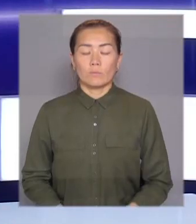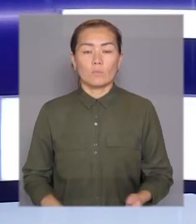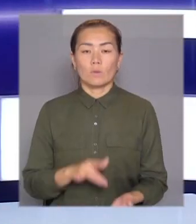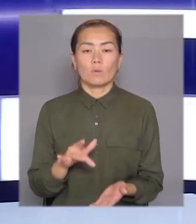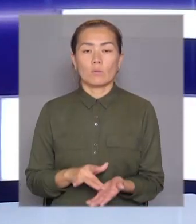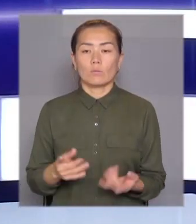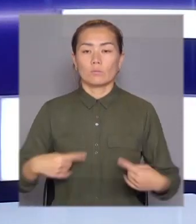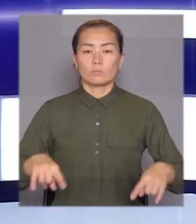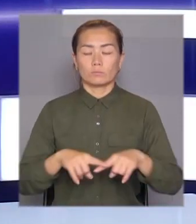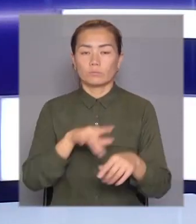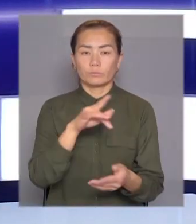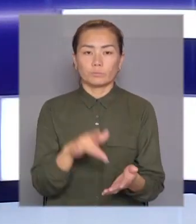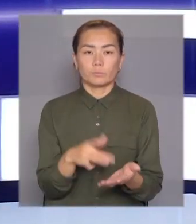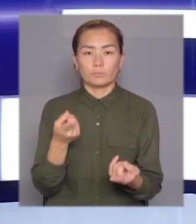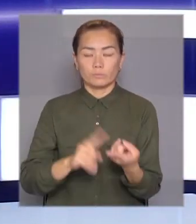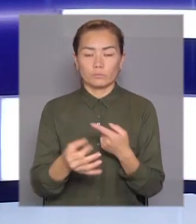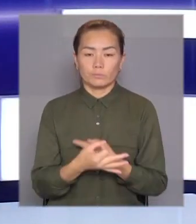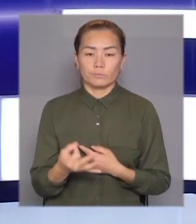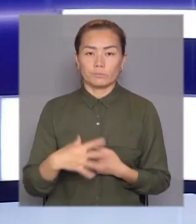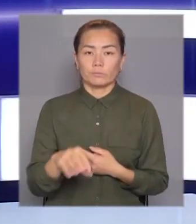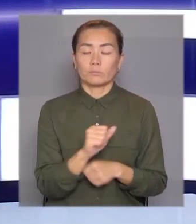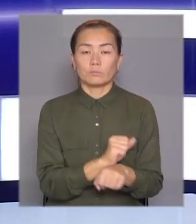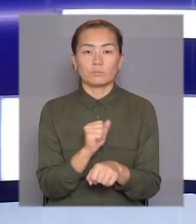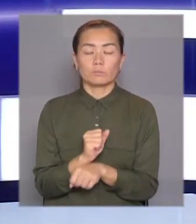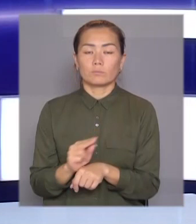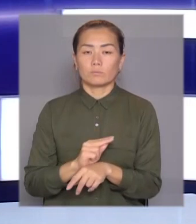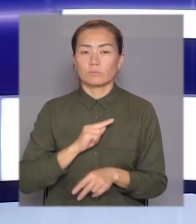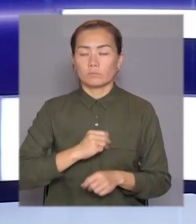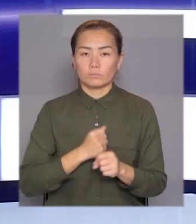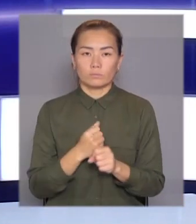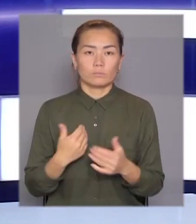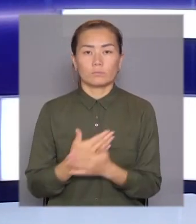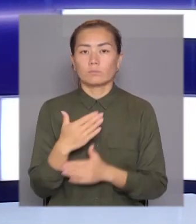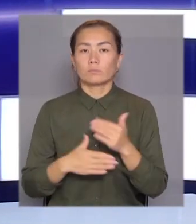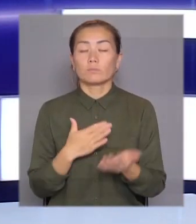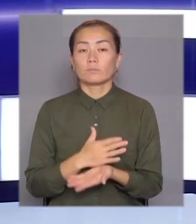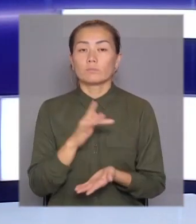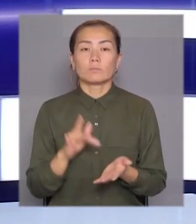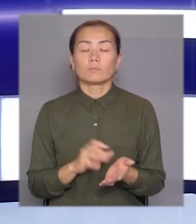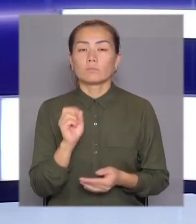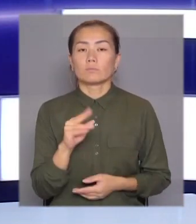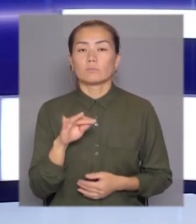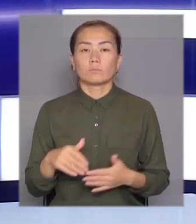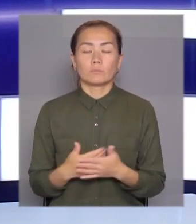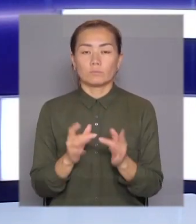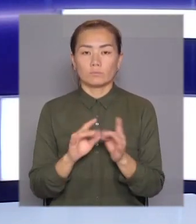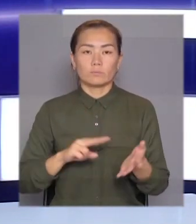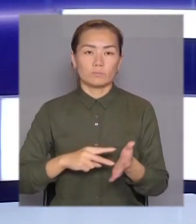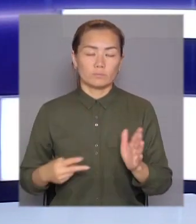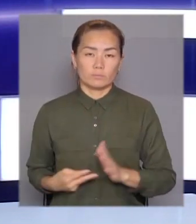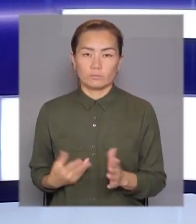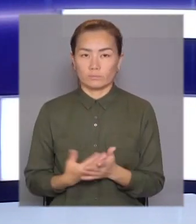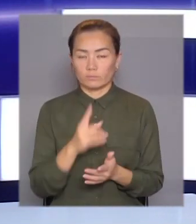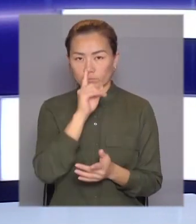Атырауда қала аумағында және қалаға қарасты округтерде аялдамалар орнату жұмыстары қарқынды жүргізілуде. Қалалық әкімдіктің мәліметінше жоспар